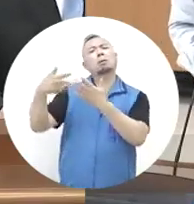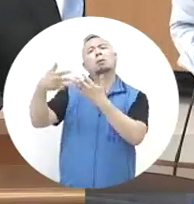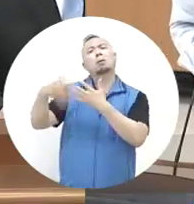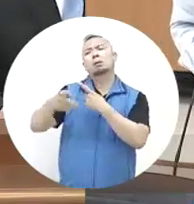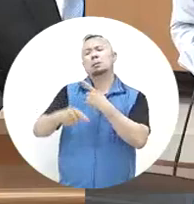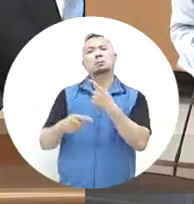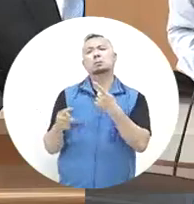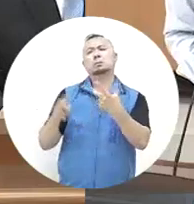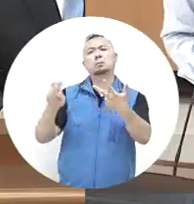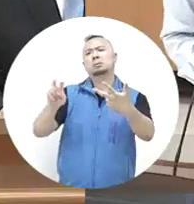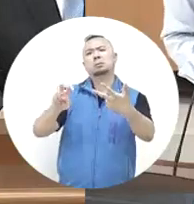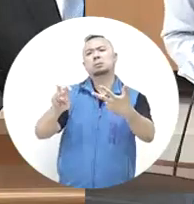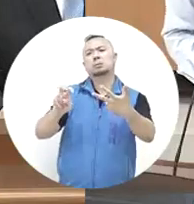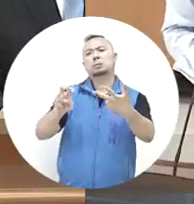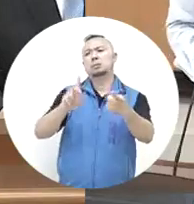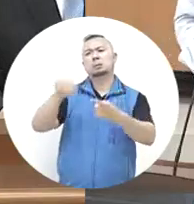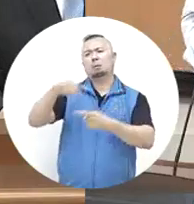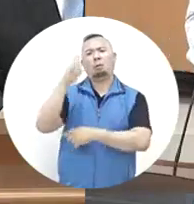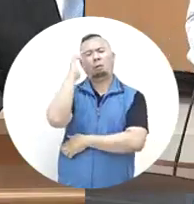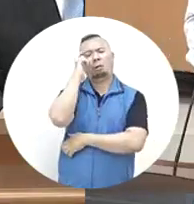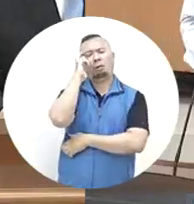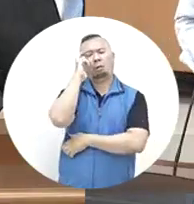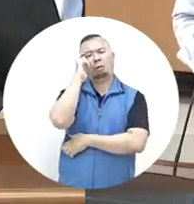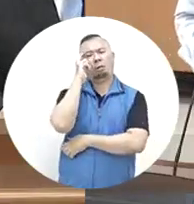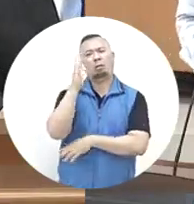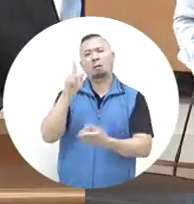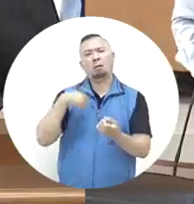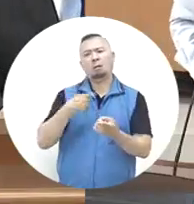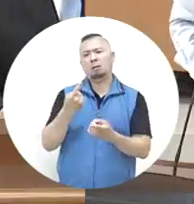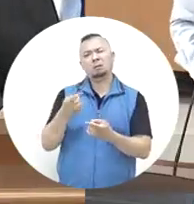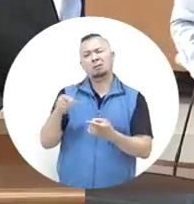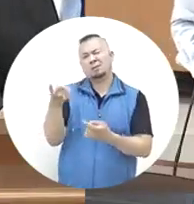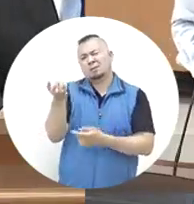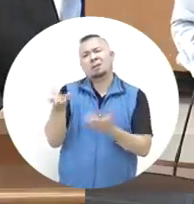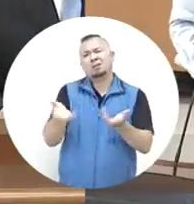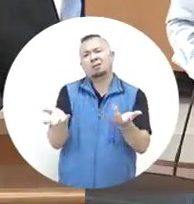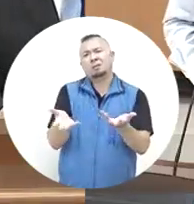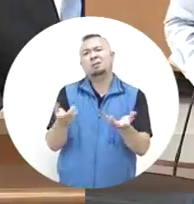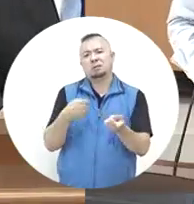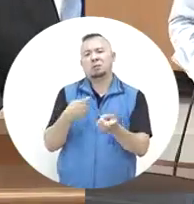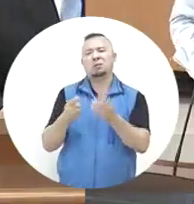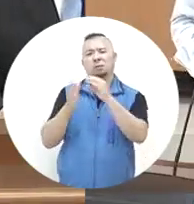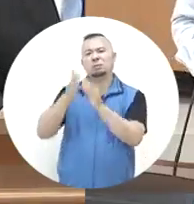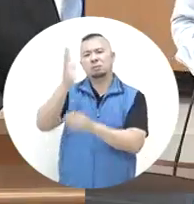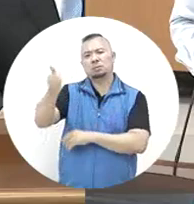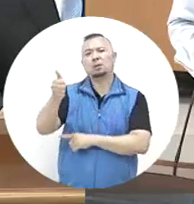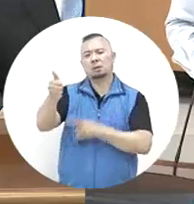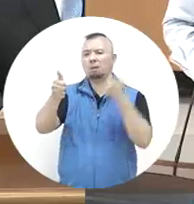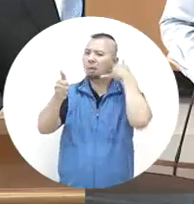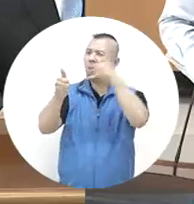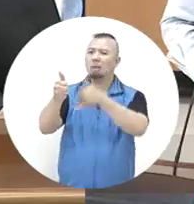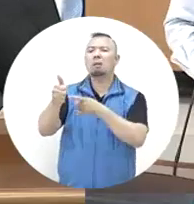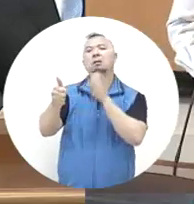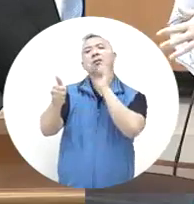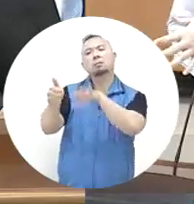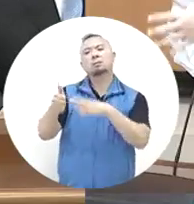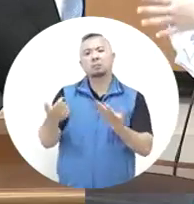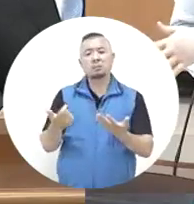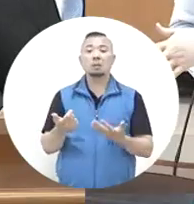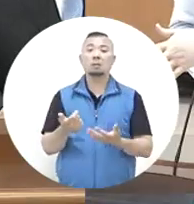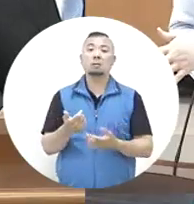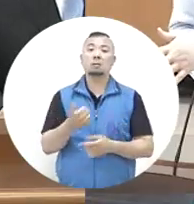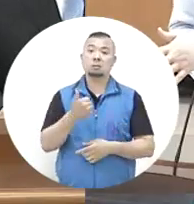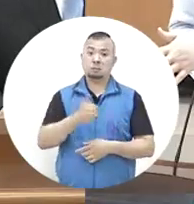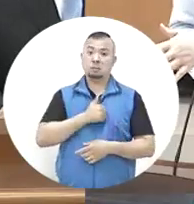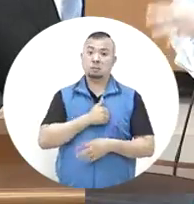所以我们才想要在 一步都不肯退，我只好打电话。这么小的事情，我只好打电话给局长。所以我真的觉得说，吼，你要调，吼，要